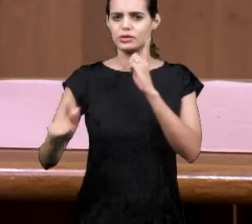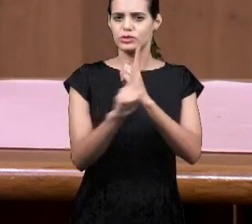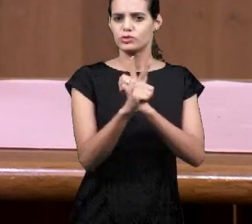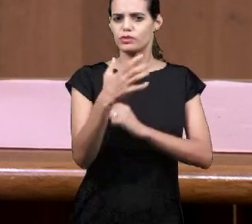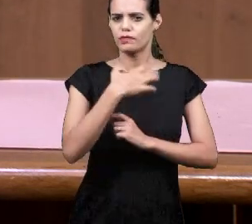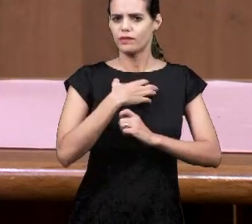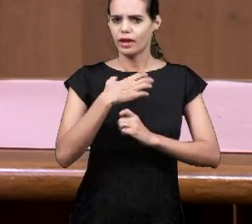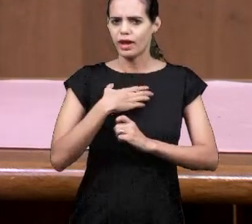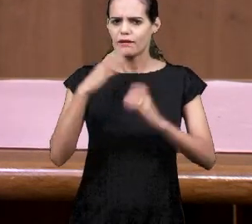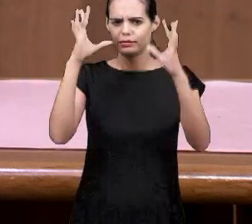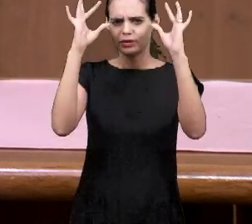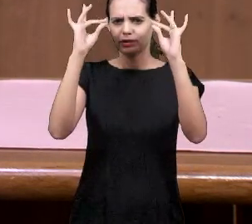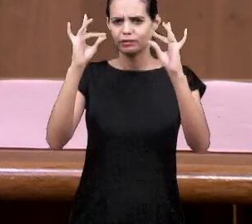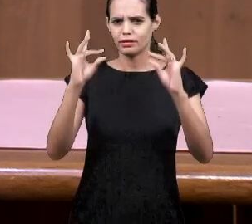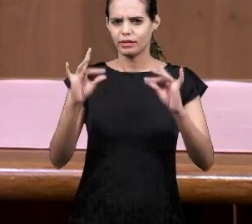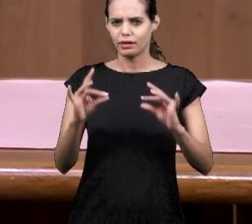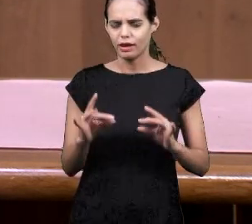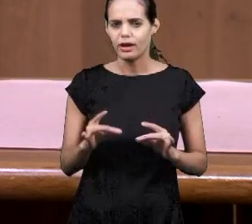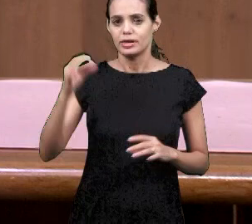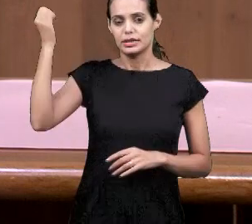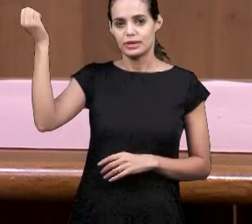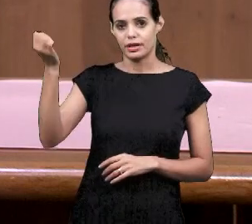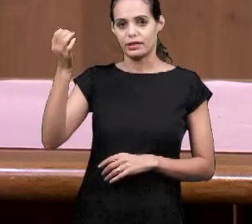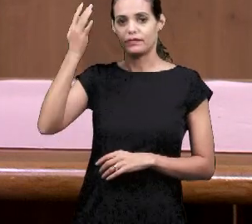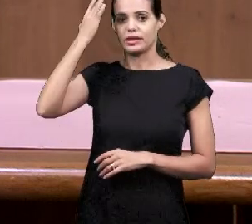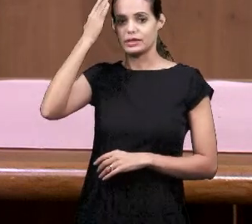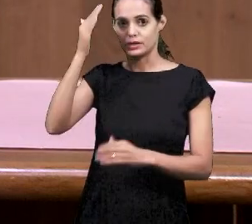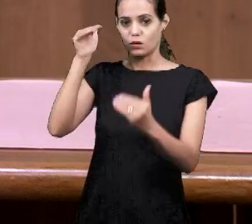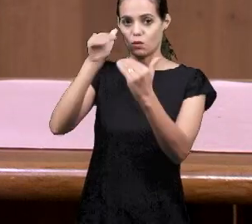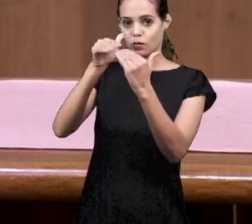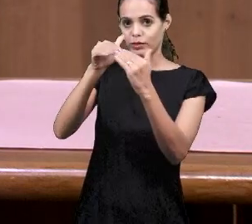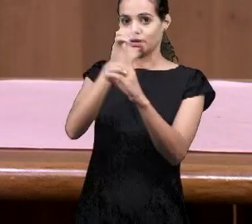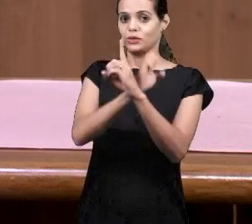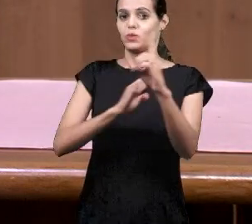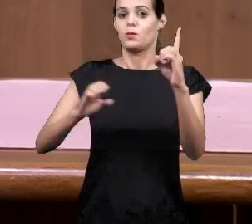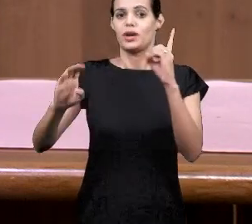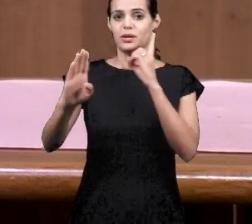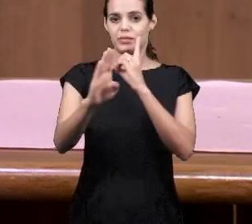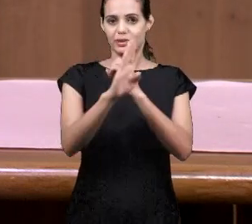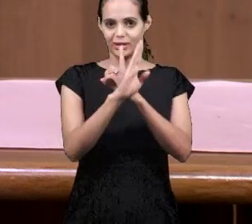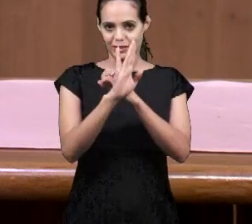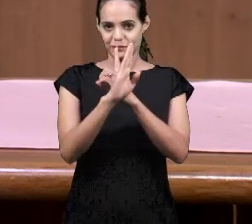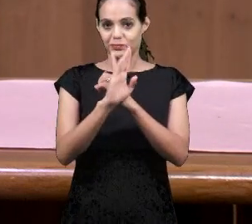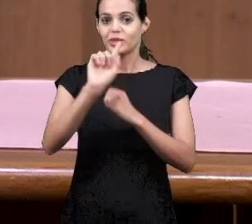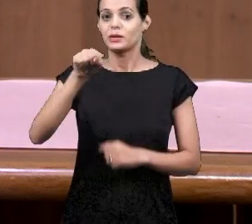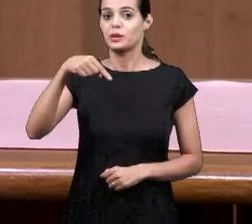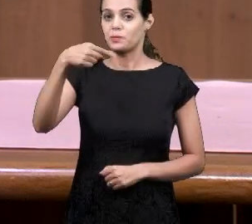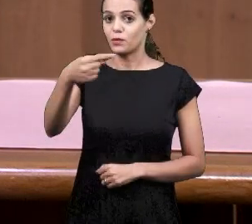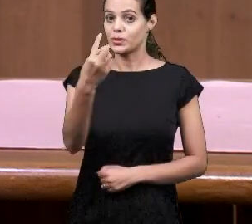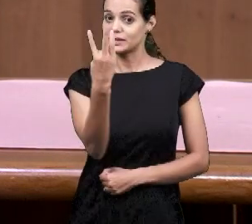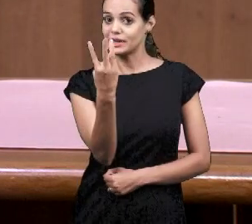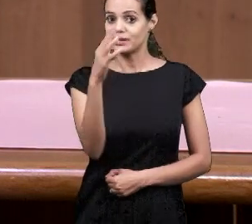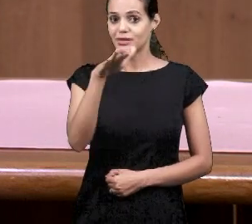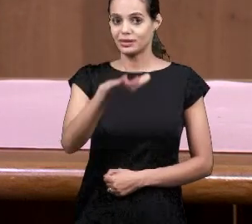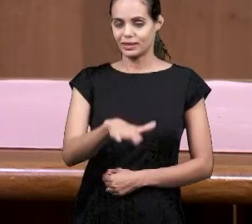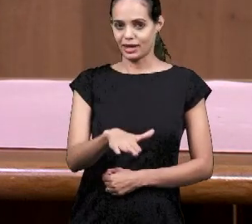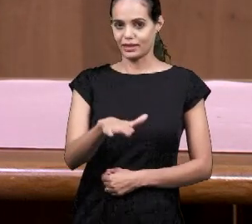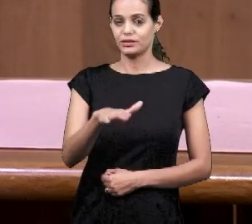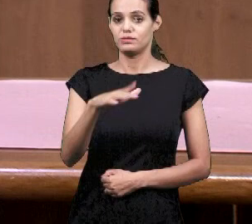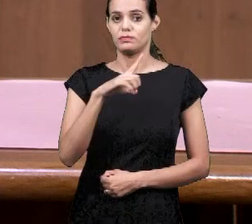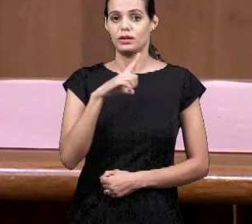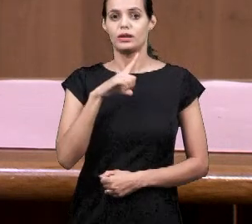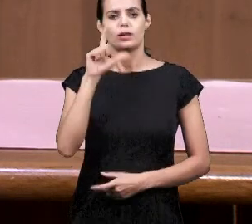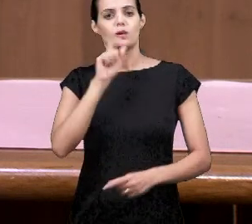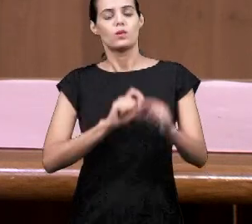de la révélation aussi, en abordant les mêmes thématiques de l'école biblique dominicale. À 15h, nous rappelons pour